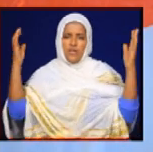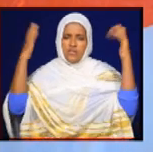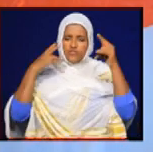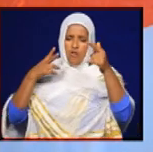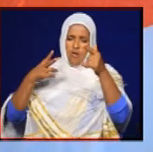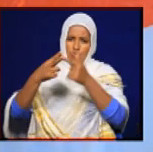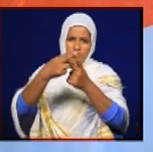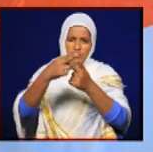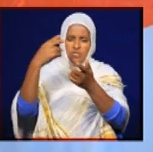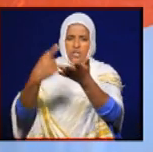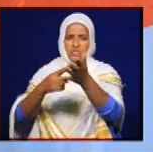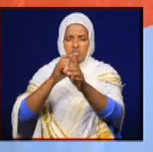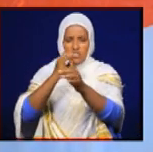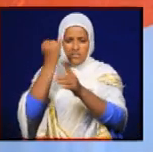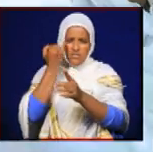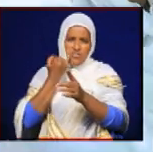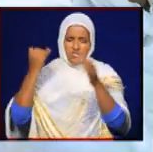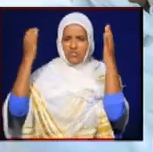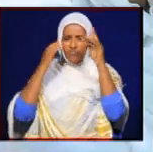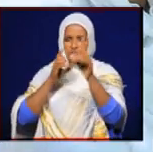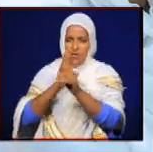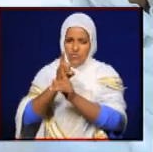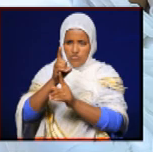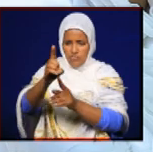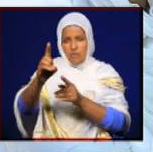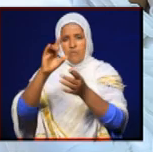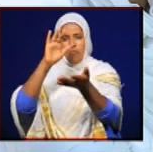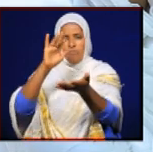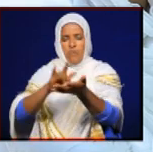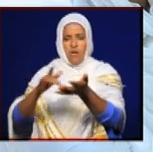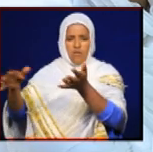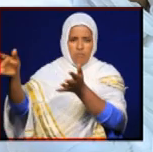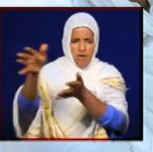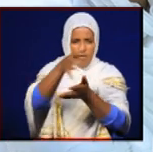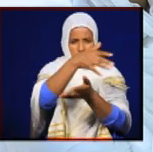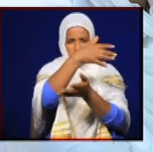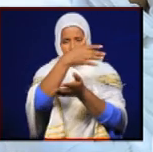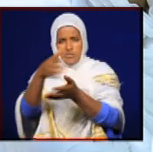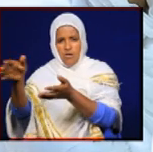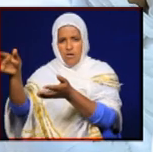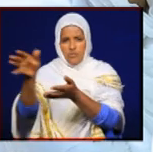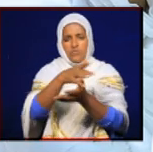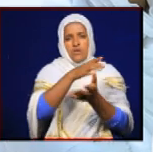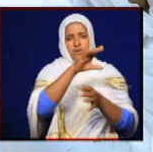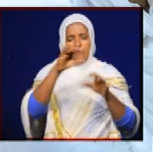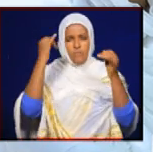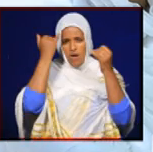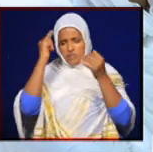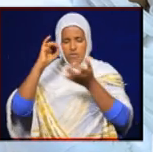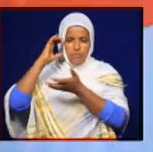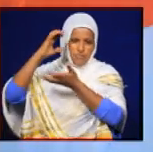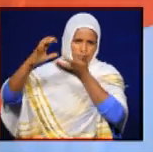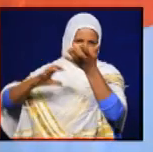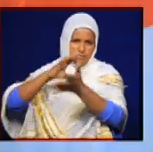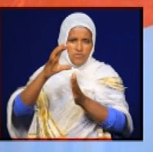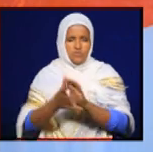ተስፋ መቁረጥና ያችን ቀጭን ተስፋ ይዞ መጓዝ መሃል ማዕበል ሲያማታኝ ወደዚህ ወደዚያ በሐሳብ ሰው